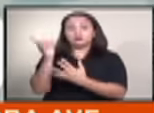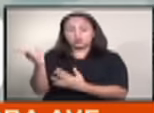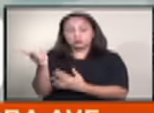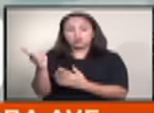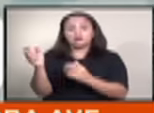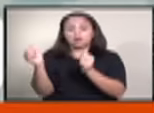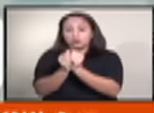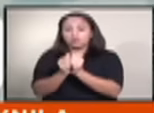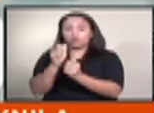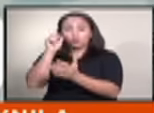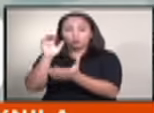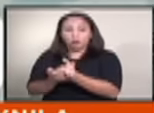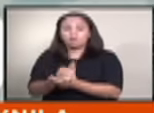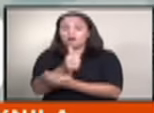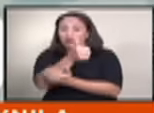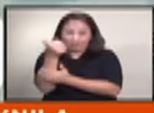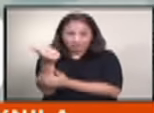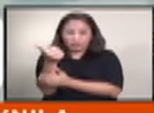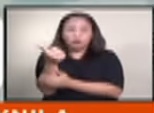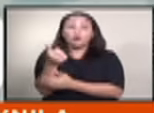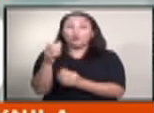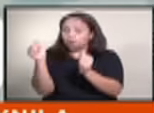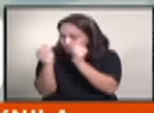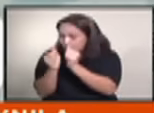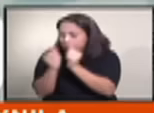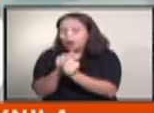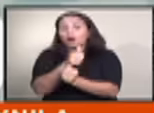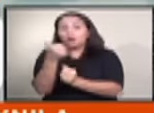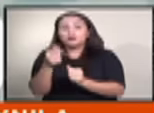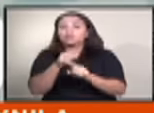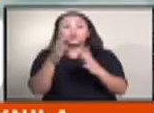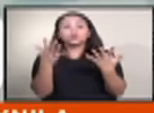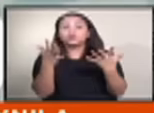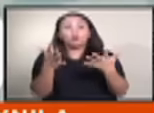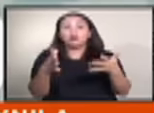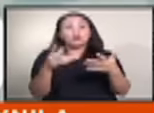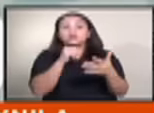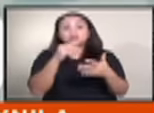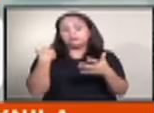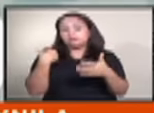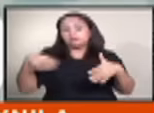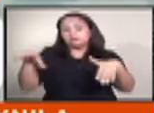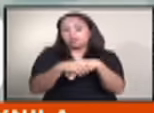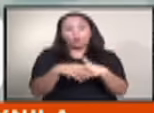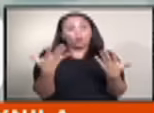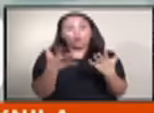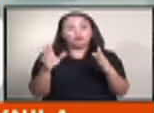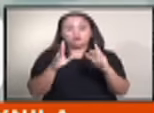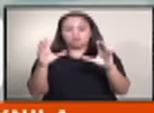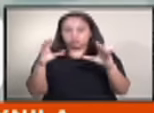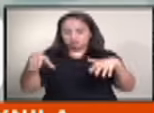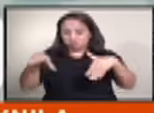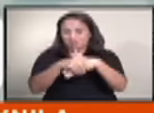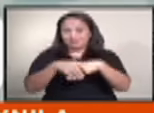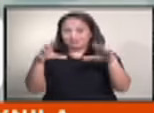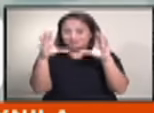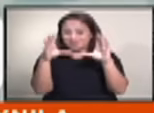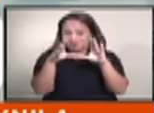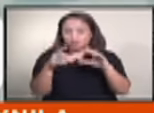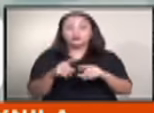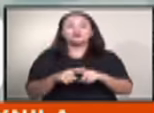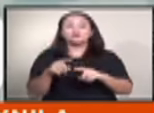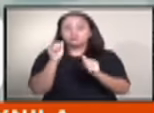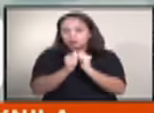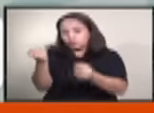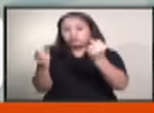po'y nag-asawa na ng iba o meron siyang kinakasama ngayon dahil wala ho kayong pinangahawakan na marriage certificate, number one yan. Number two, may kanya-kanya na